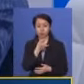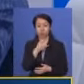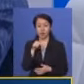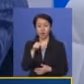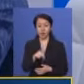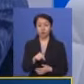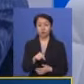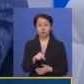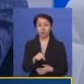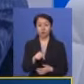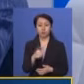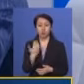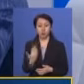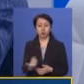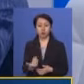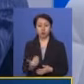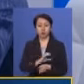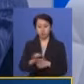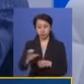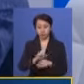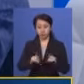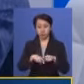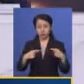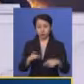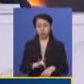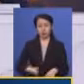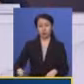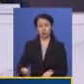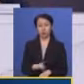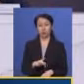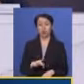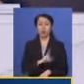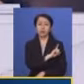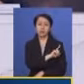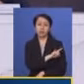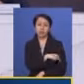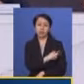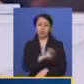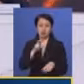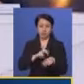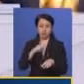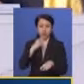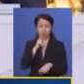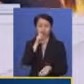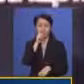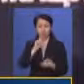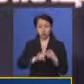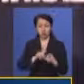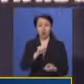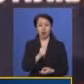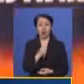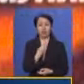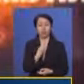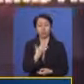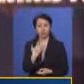они продукцию реализуют также в других регионах. К тому же санитарные врачи отмечают, что птичий грипп типа